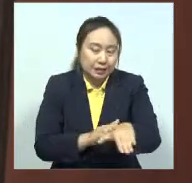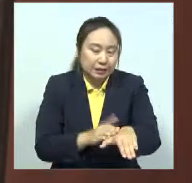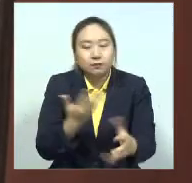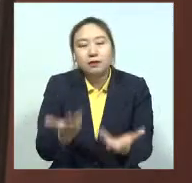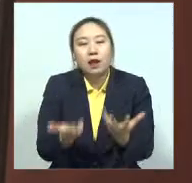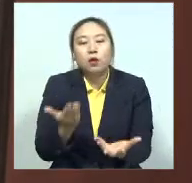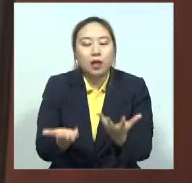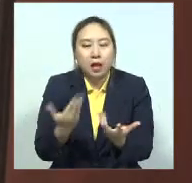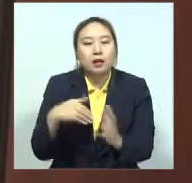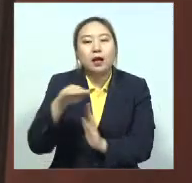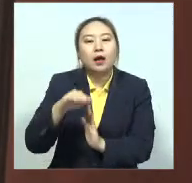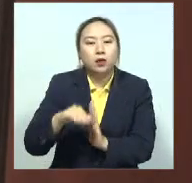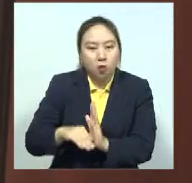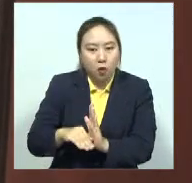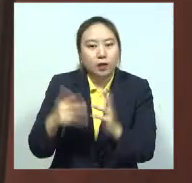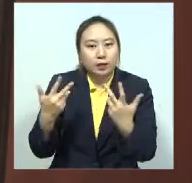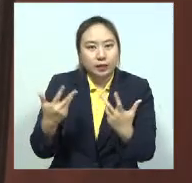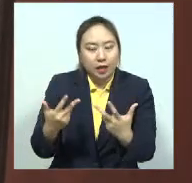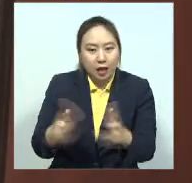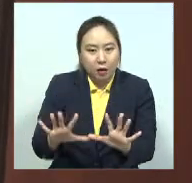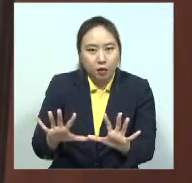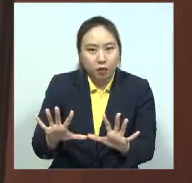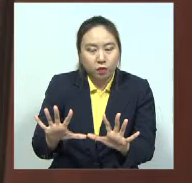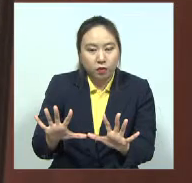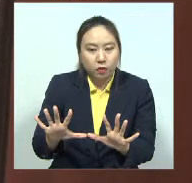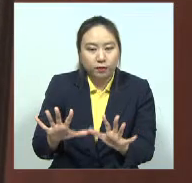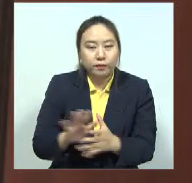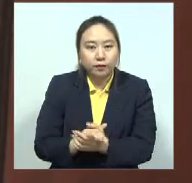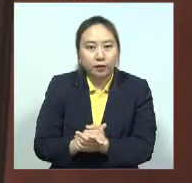งแต่อยู่ในขั้นตอนแล้วเราค่อยมา